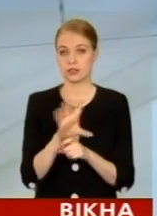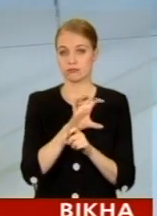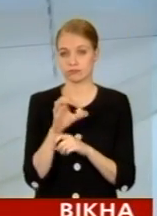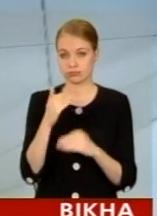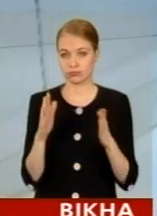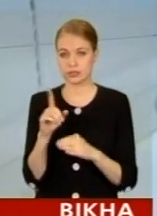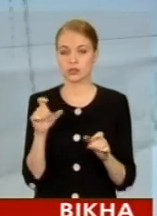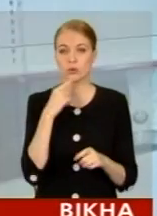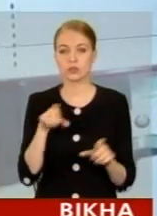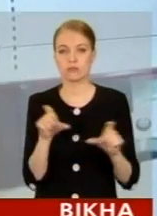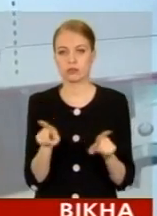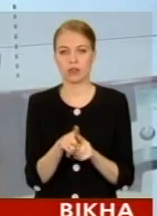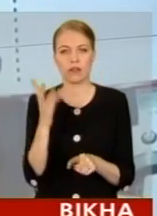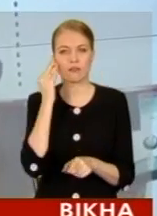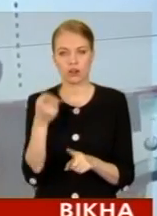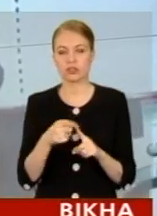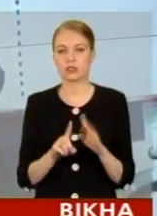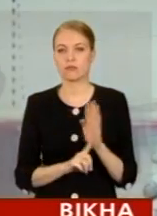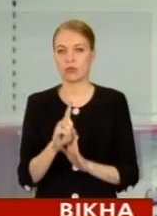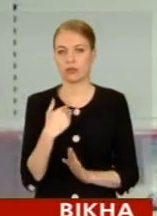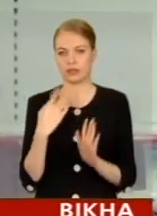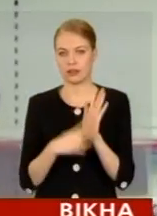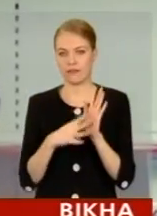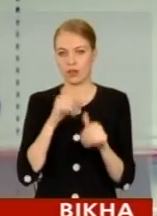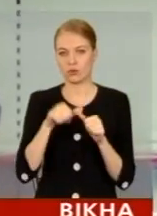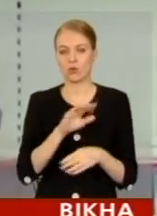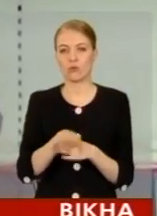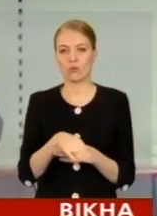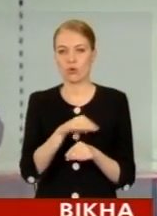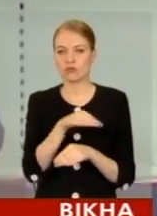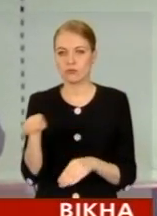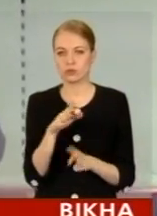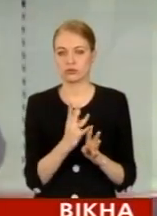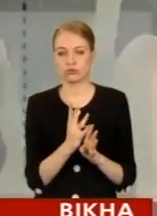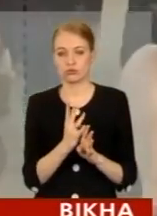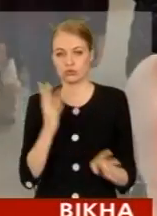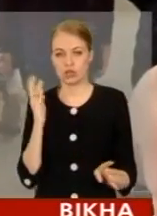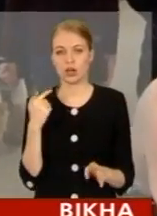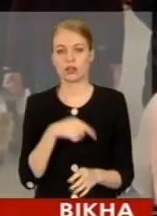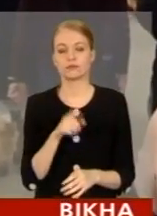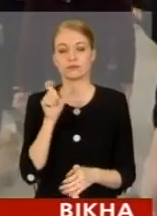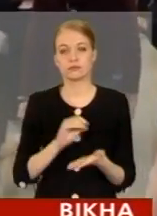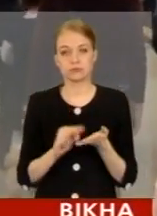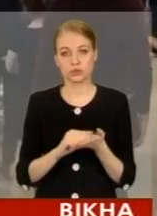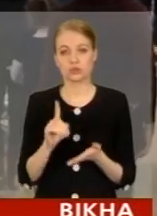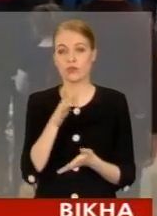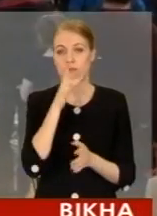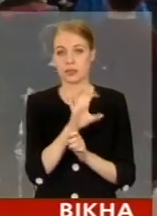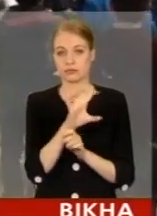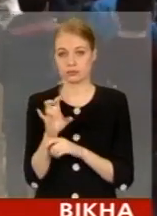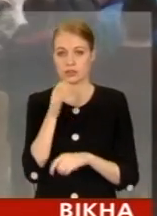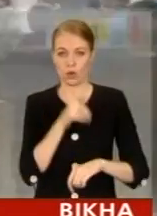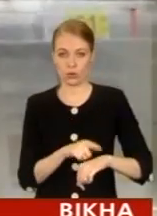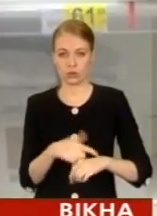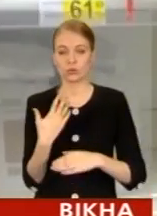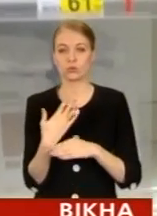російських магазинів. Таке враження, ніби це початок 90-х. Порожні полиці, кілометрові черги. Автор зазначає, вмить фотознімання на